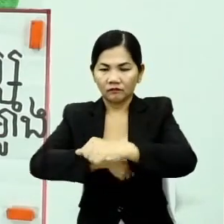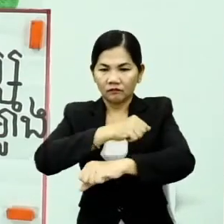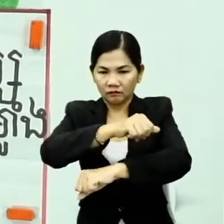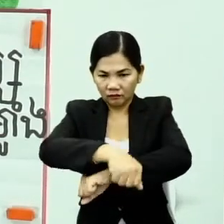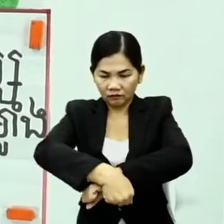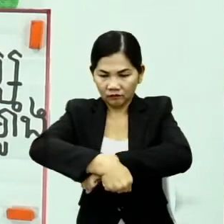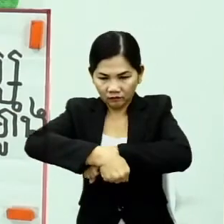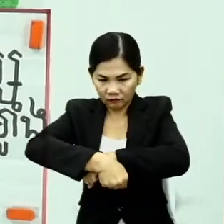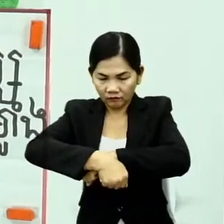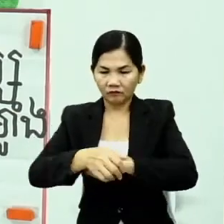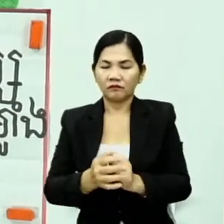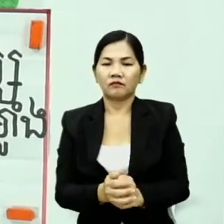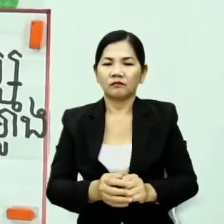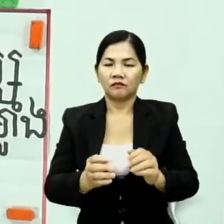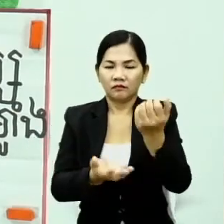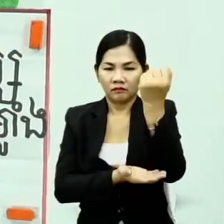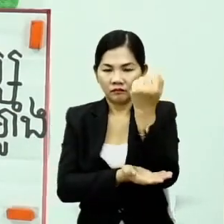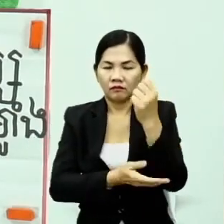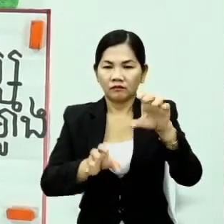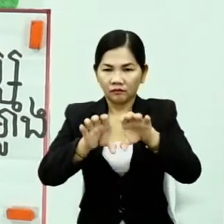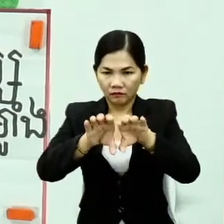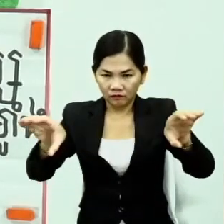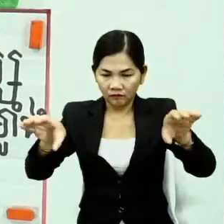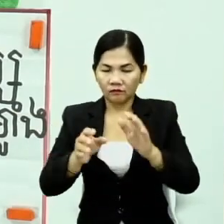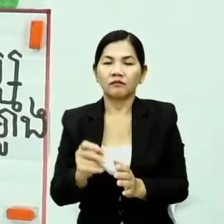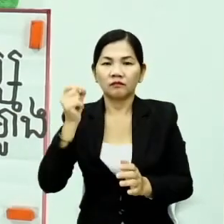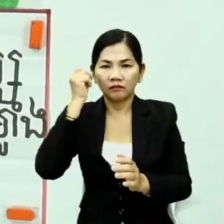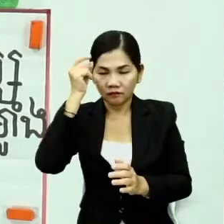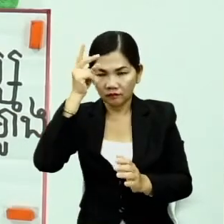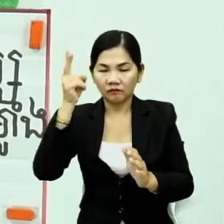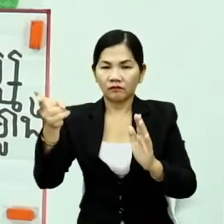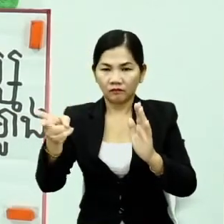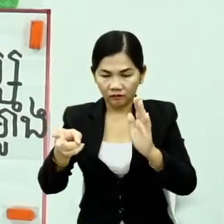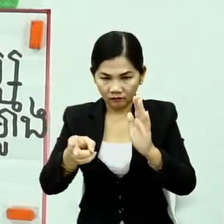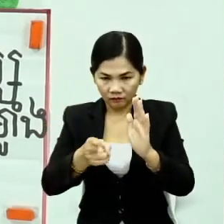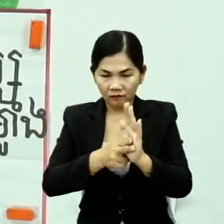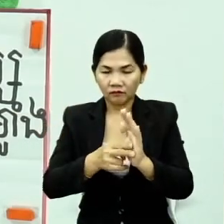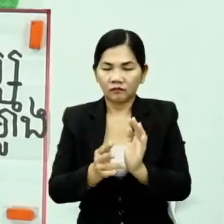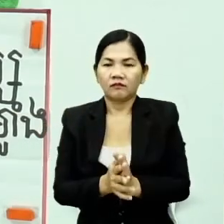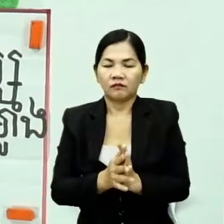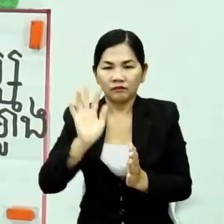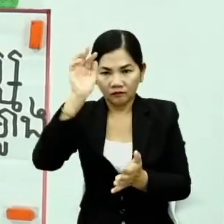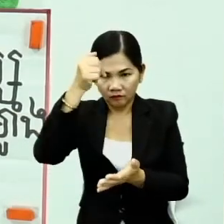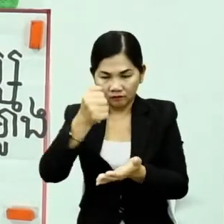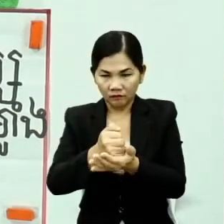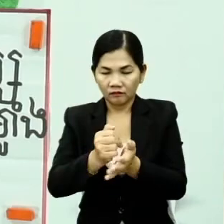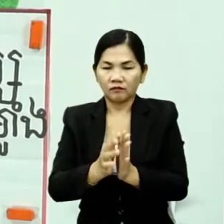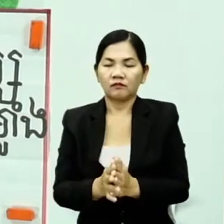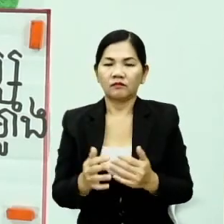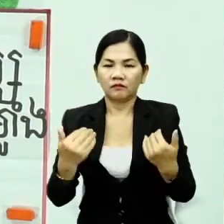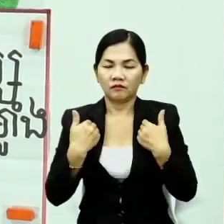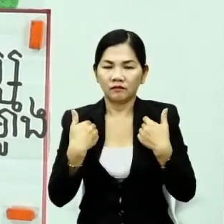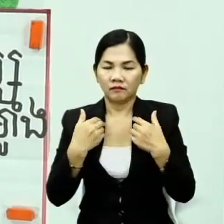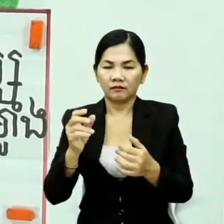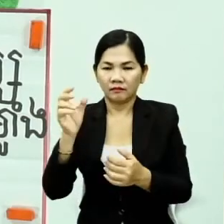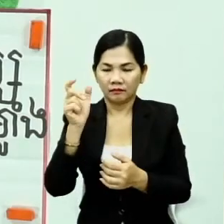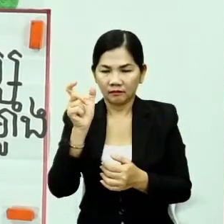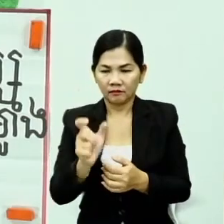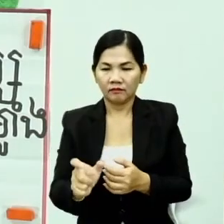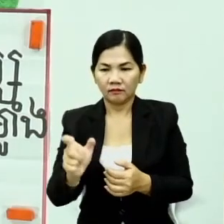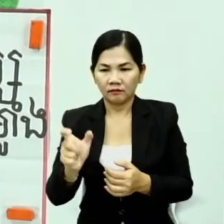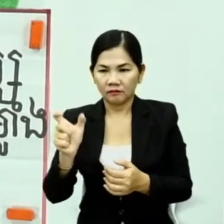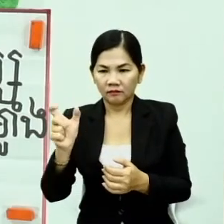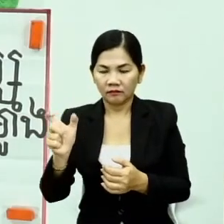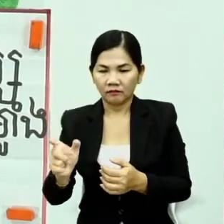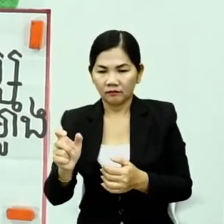á cha chẳng con được ạc nghĩa con ban ở vô chỗ bà cha ông pí cha phó bị giáo rồi bó sát là con á cha cứ